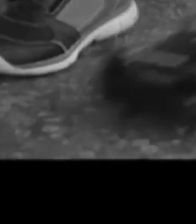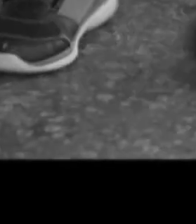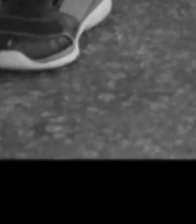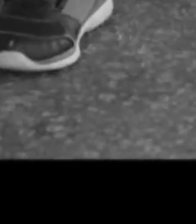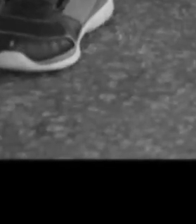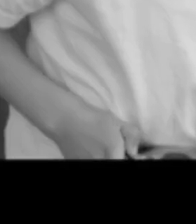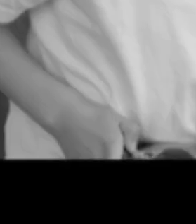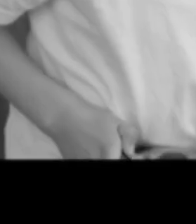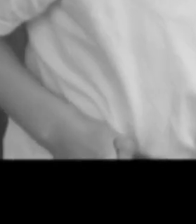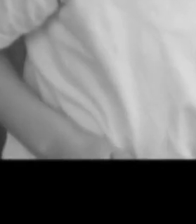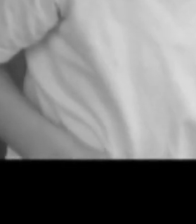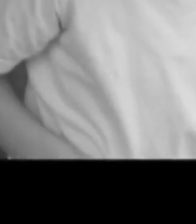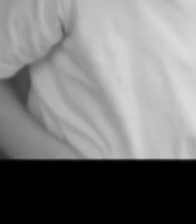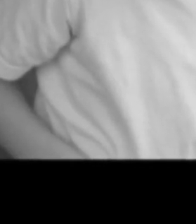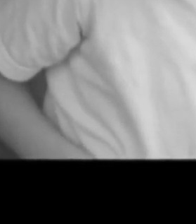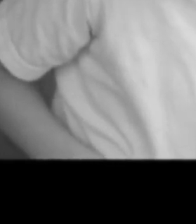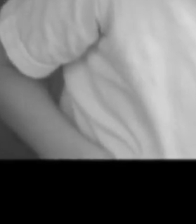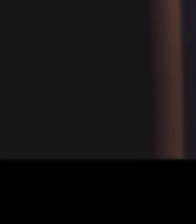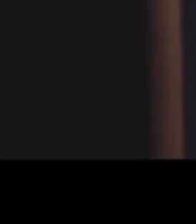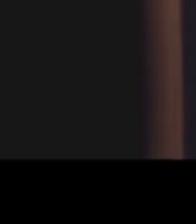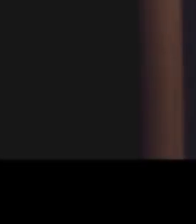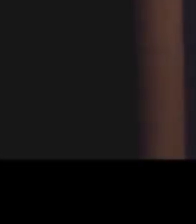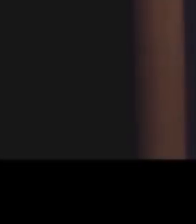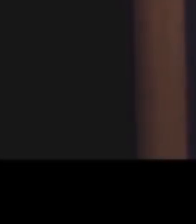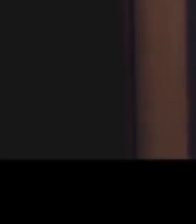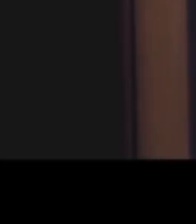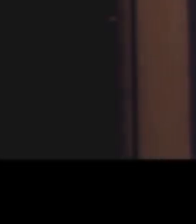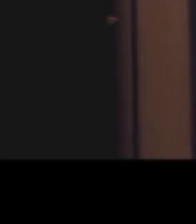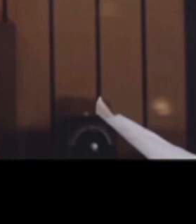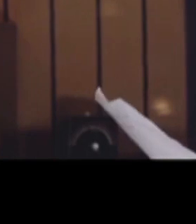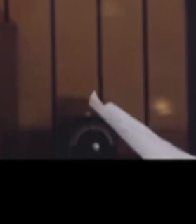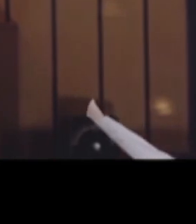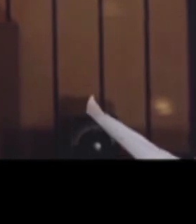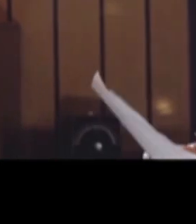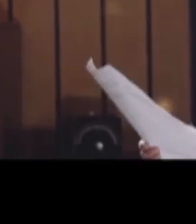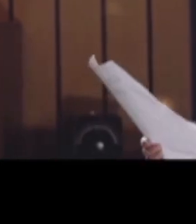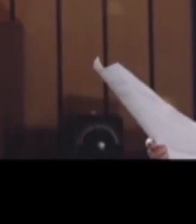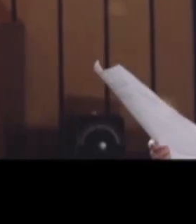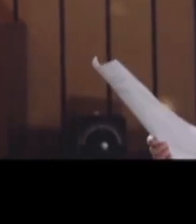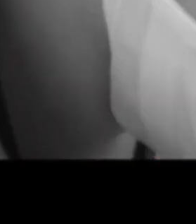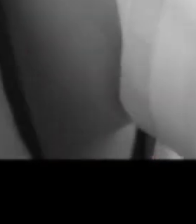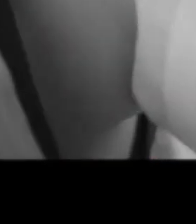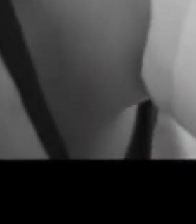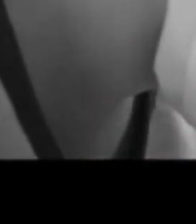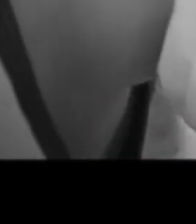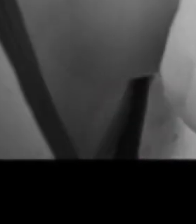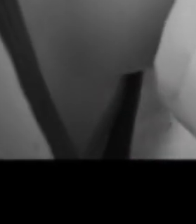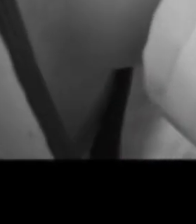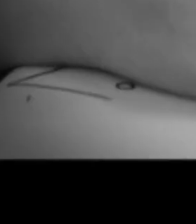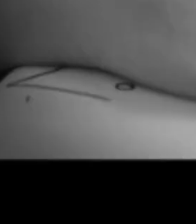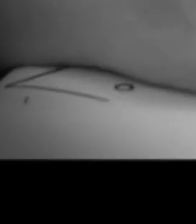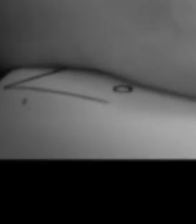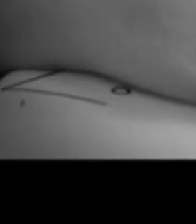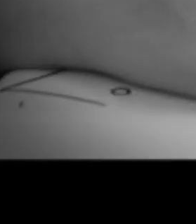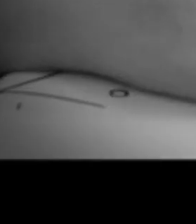Što me naprijed potiče, budi ruka koja diže me, budi snaga